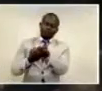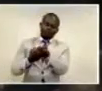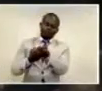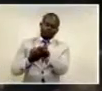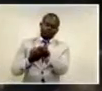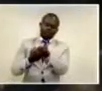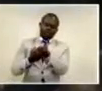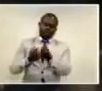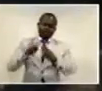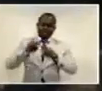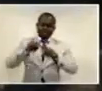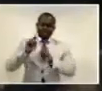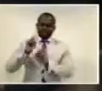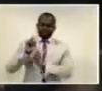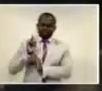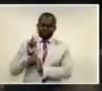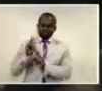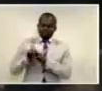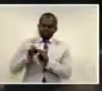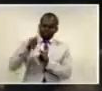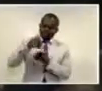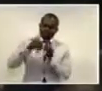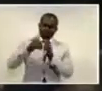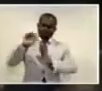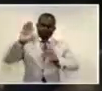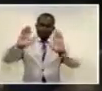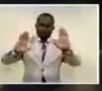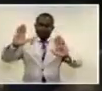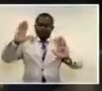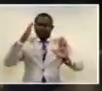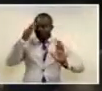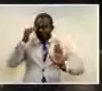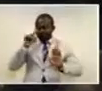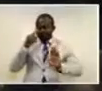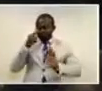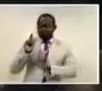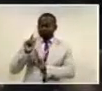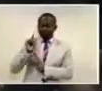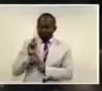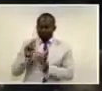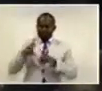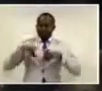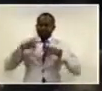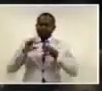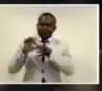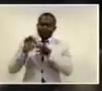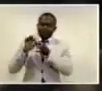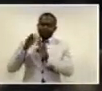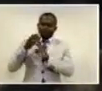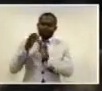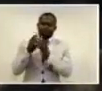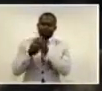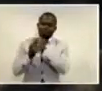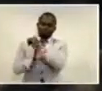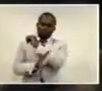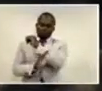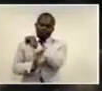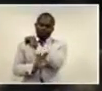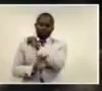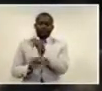kuborohereza bishingiye ku mutekano namwe mugeramo uruhare kugira ngo uboneke kubana neza ibihugu hagati y'ibihugu byombi